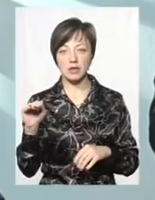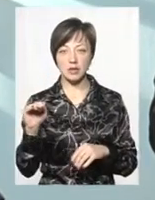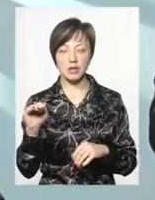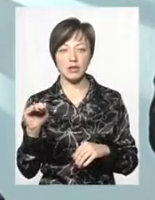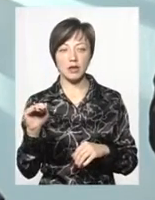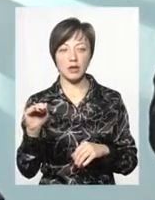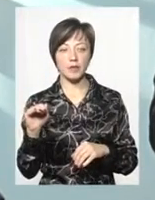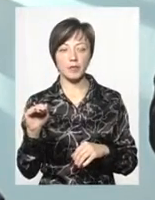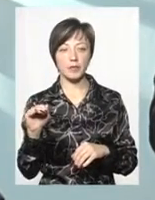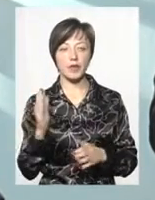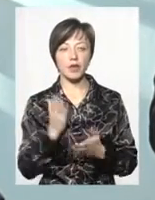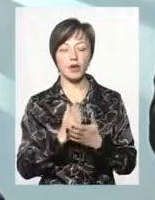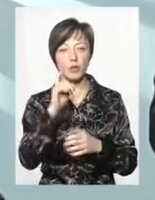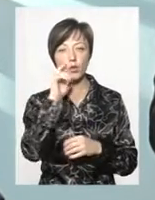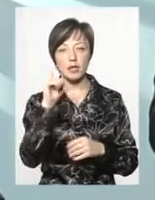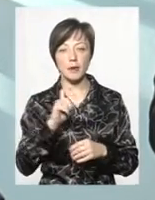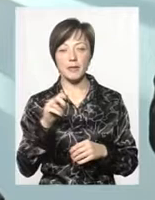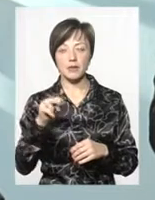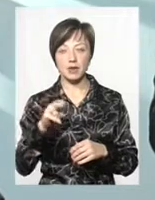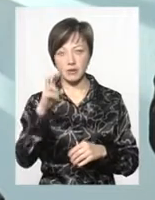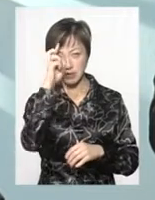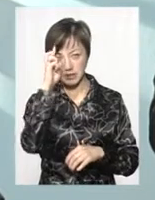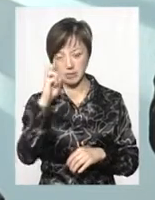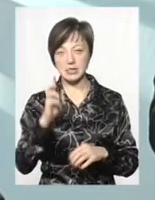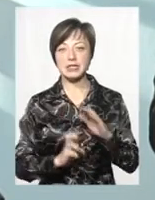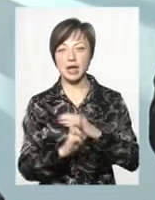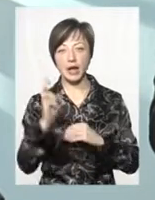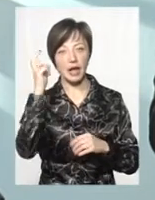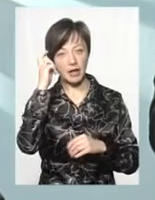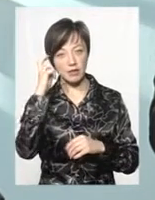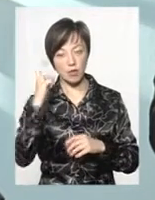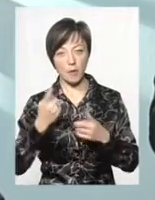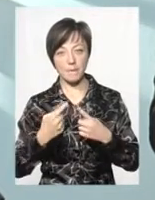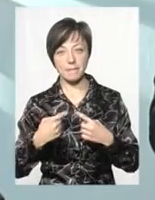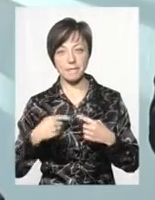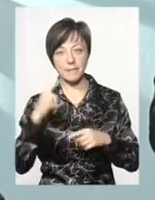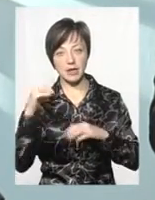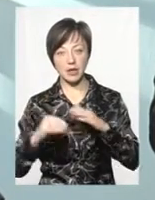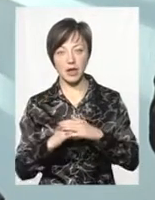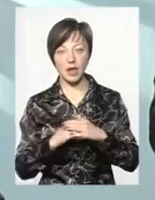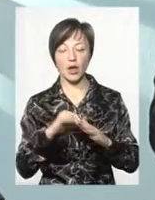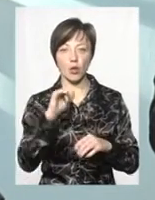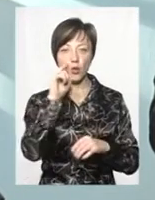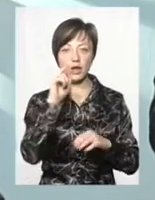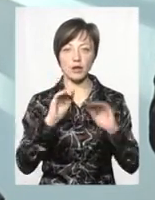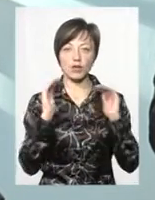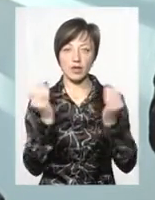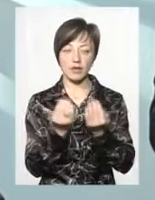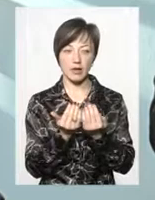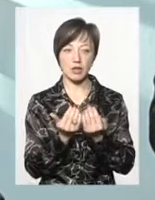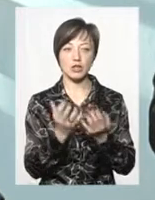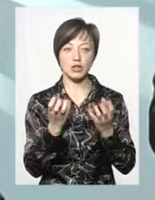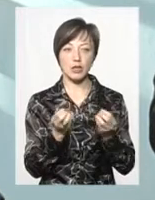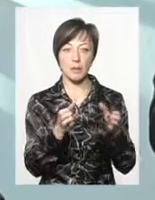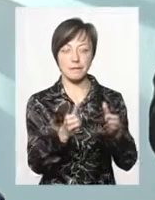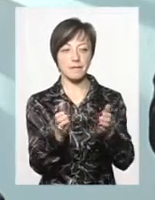Церква. Є Українська Православна Церква Київського Патріархату і є Українська Автокефальна Православна Церква. Є ще